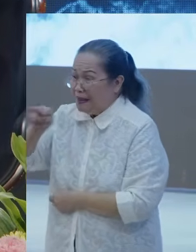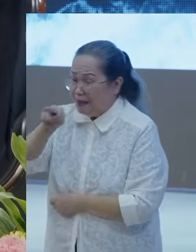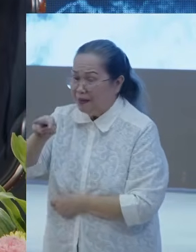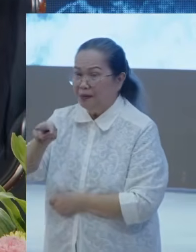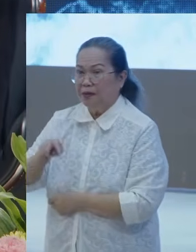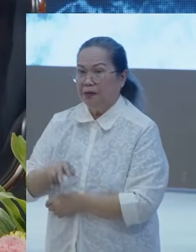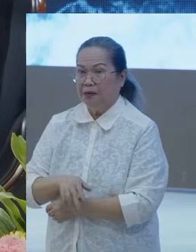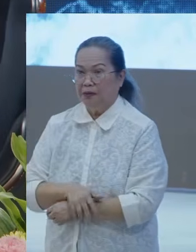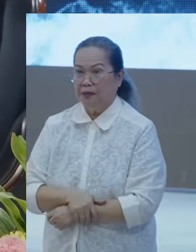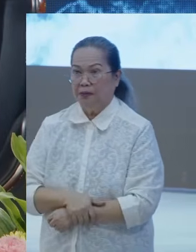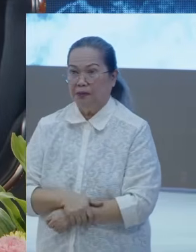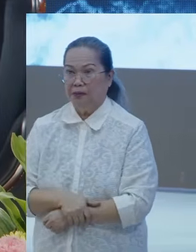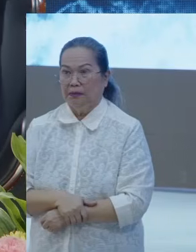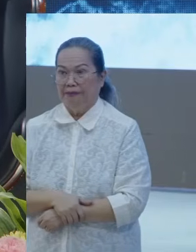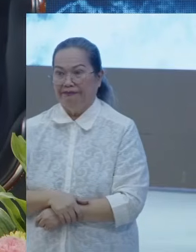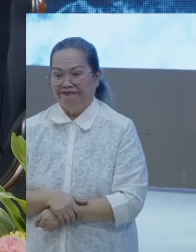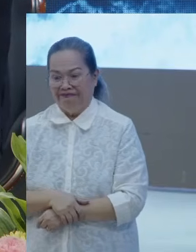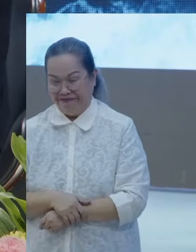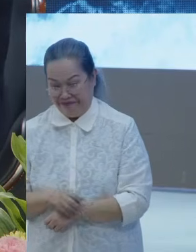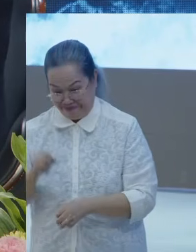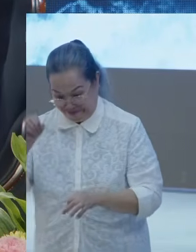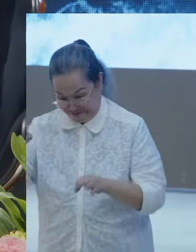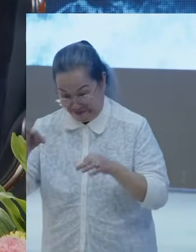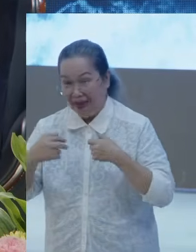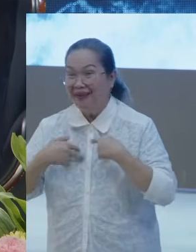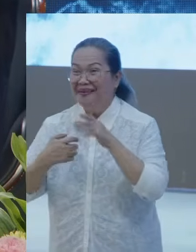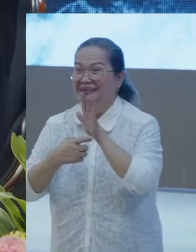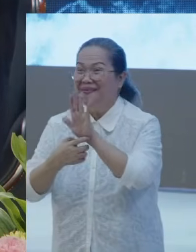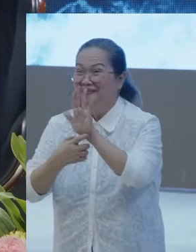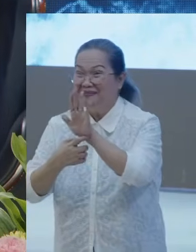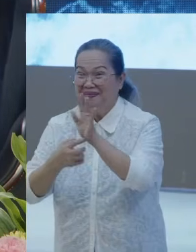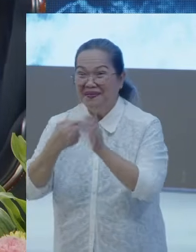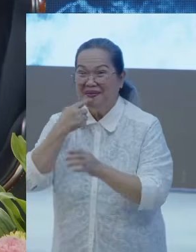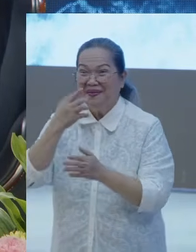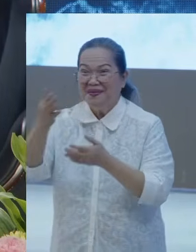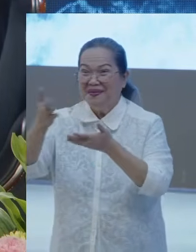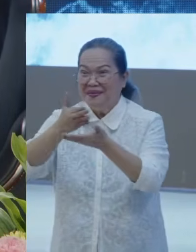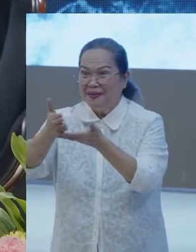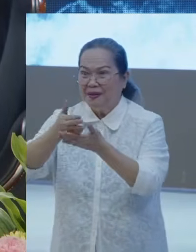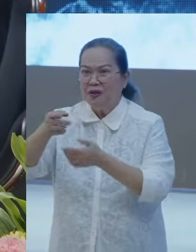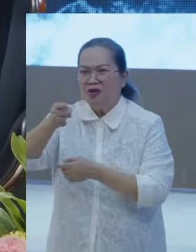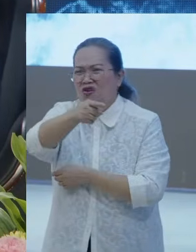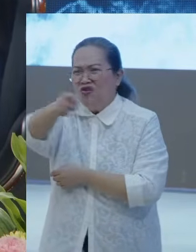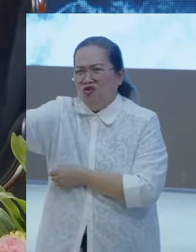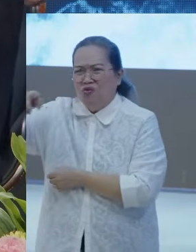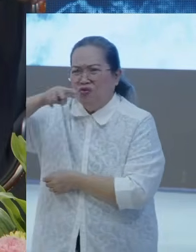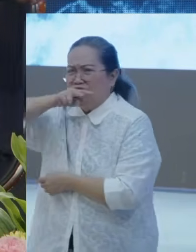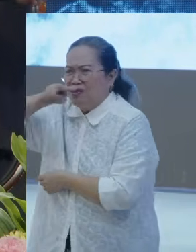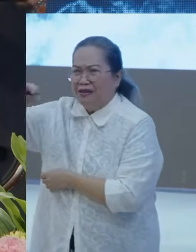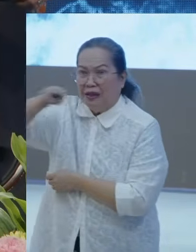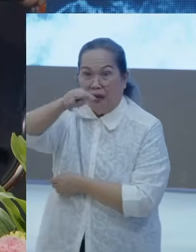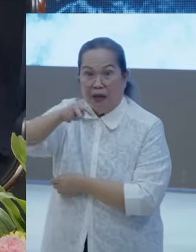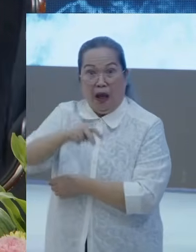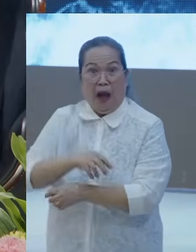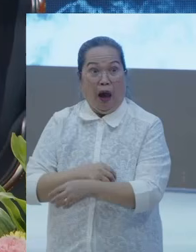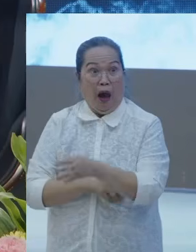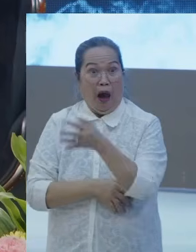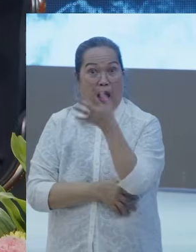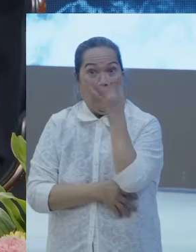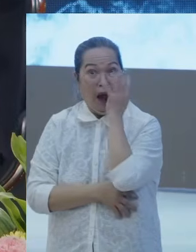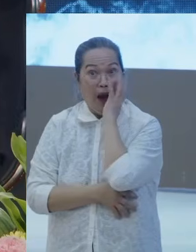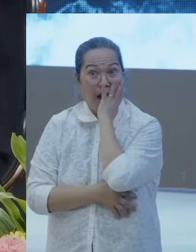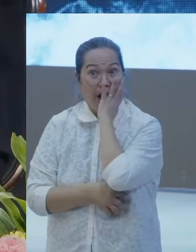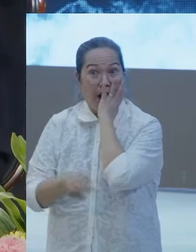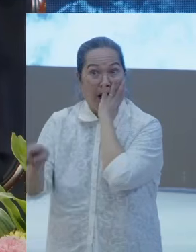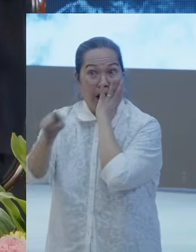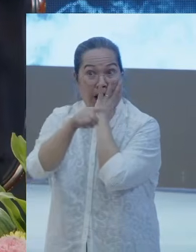Mahirap mo mag-share ng gospel na yun ang umpisa, no? Mga ulupong. Yun po ang Tagalog ng viper,